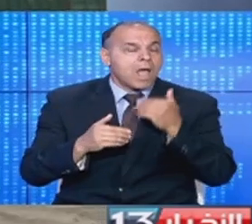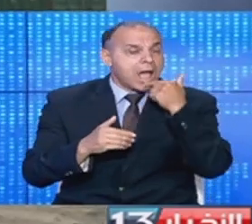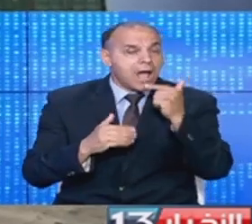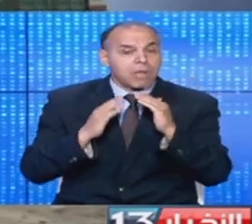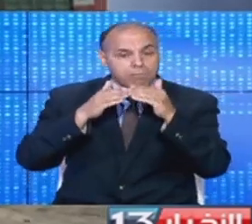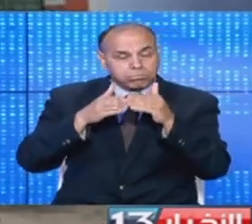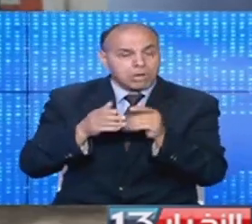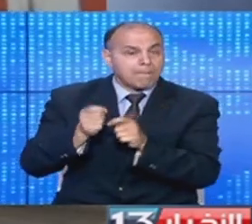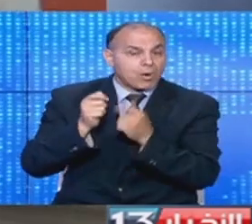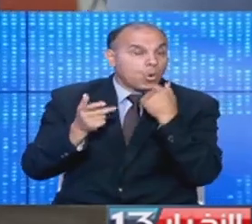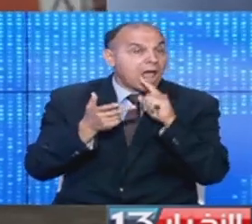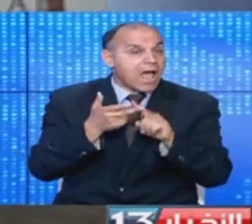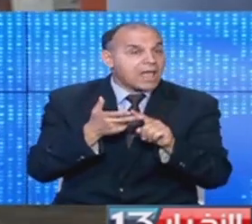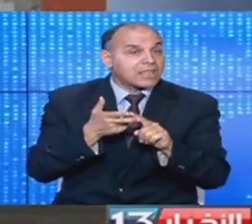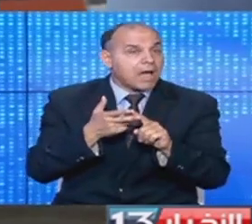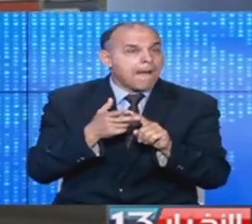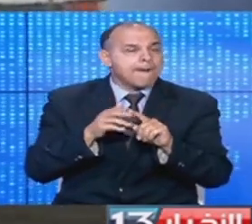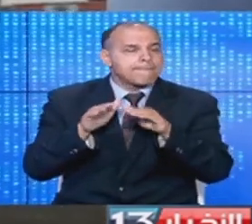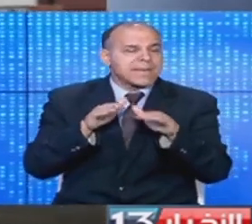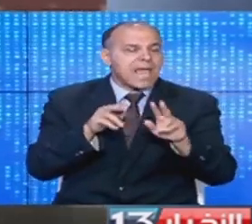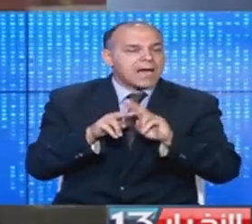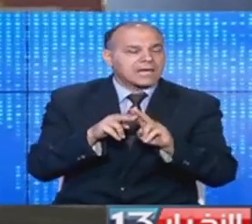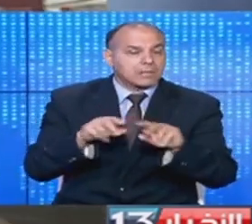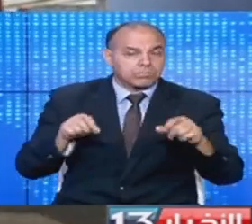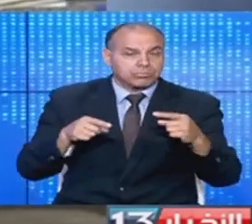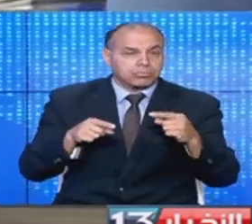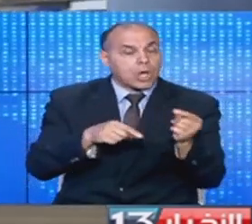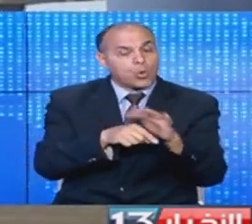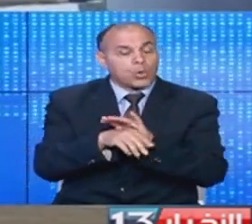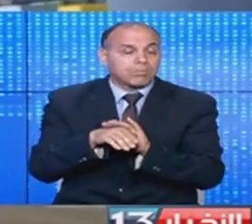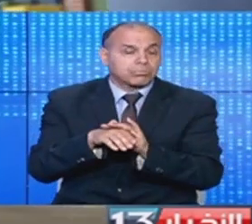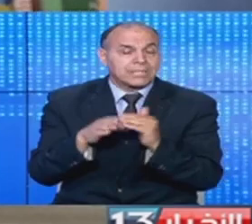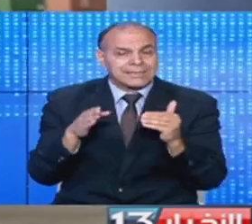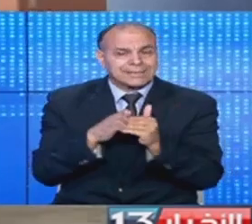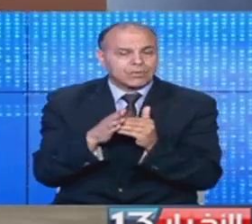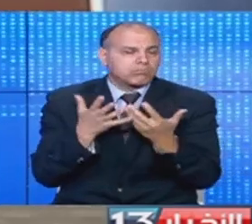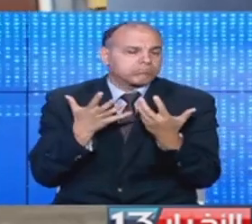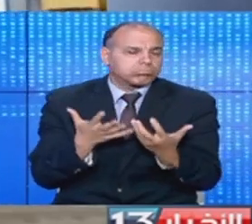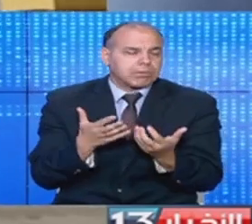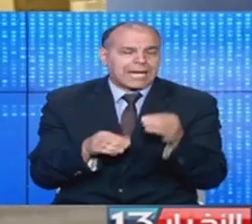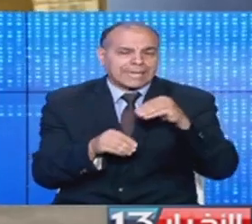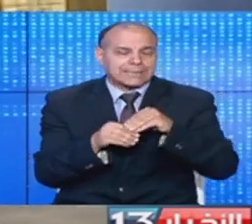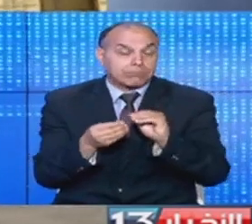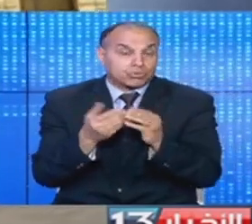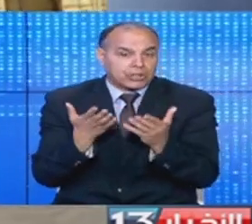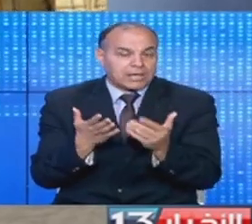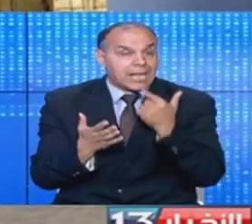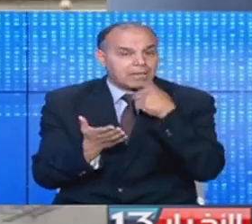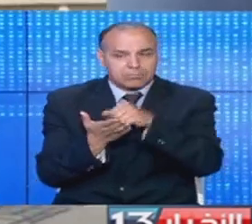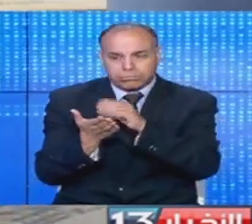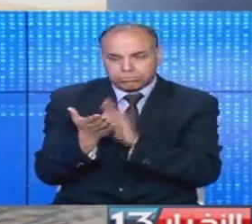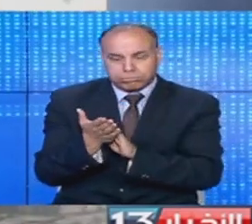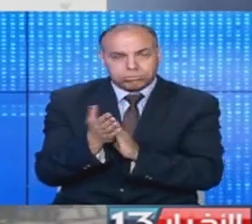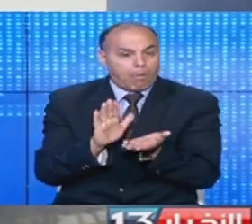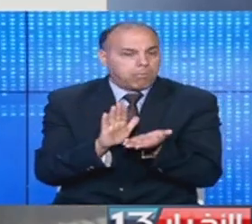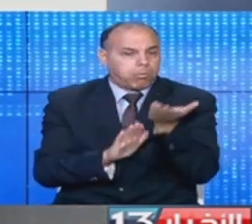الموانئ البحرية التجارية من بينها ميناء رادس في مجابهة جائحة كورونا والحد من تداعياتها الاقتصادية، حيث سجل الميناء